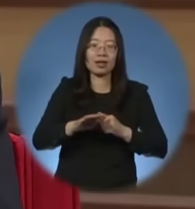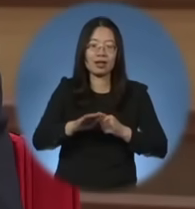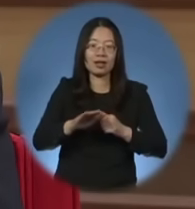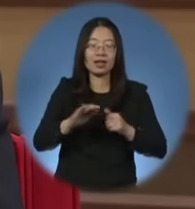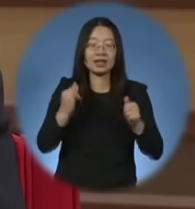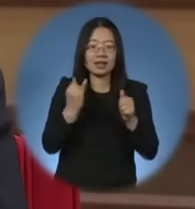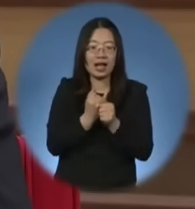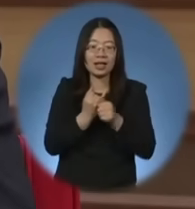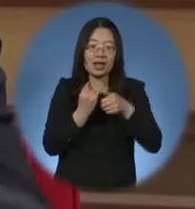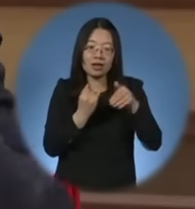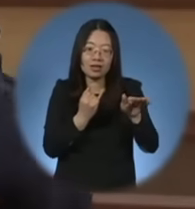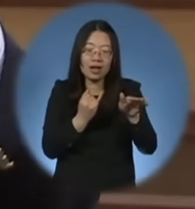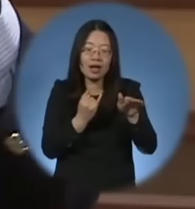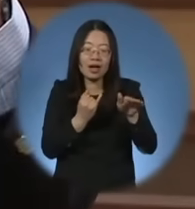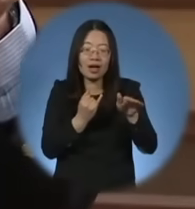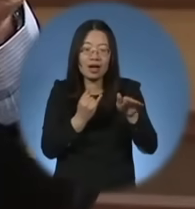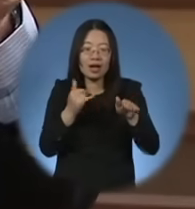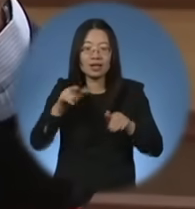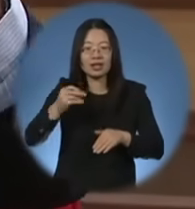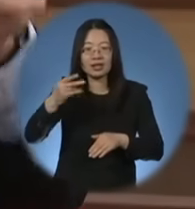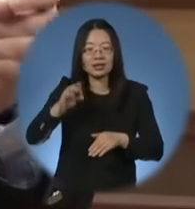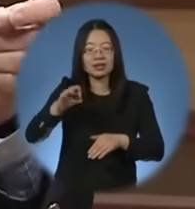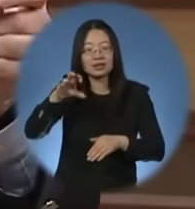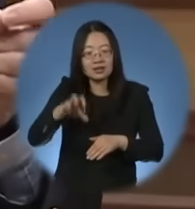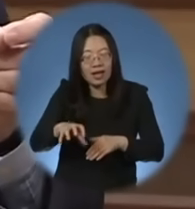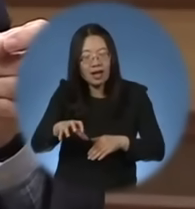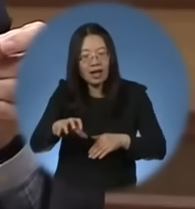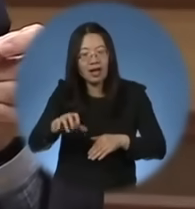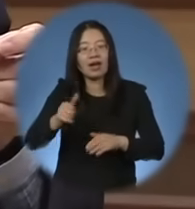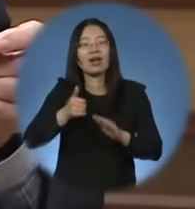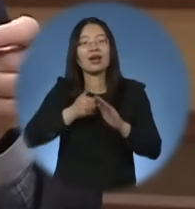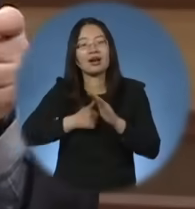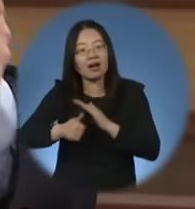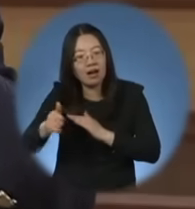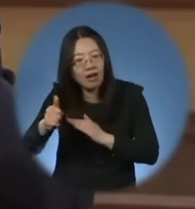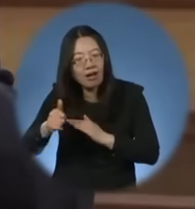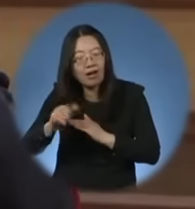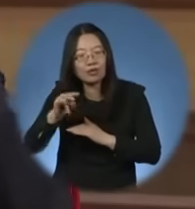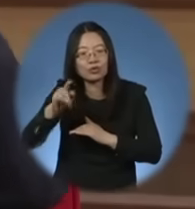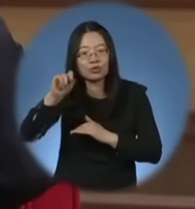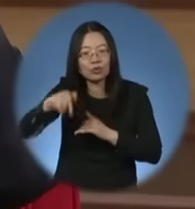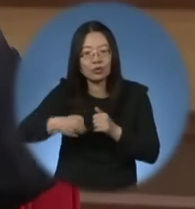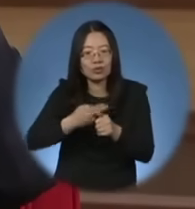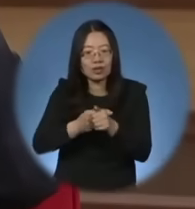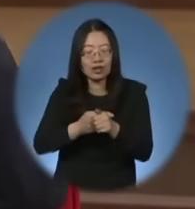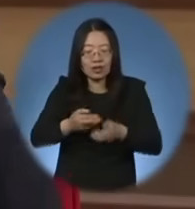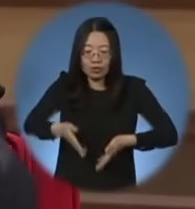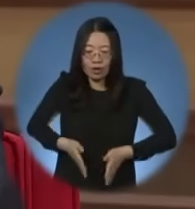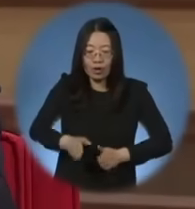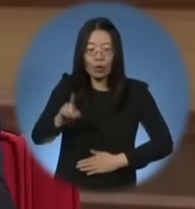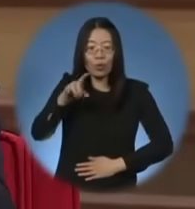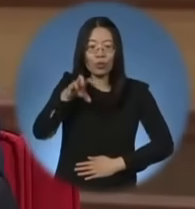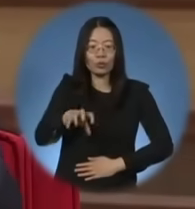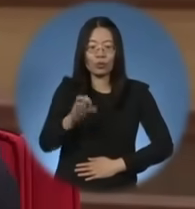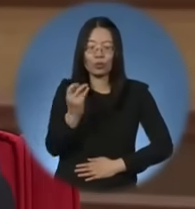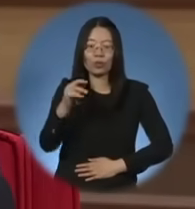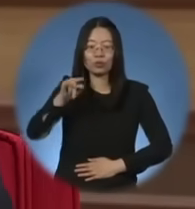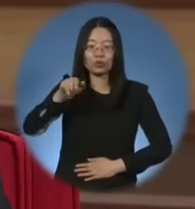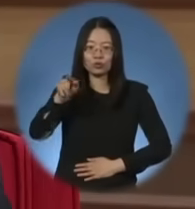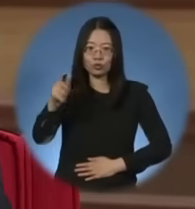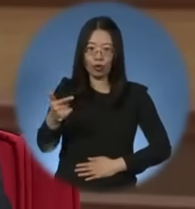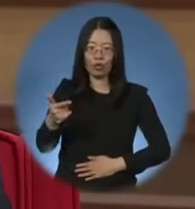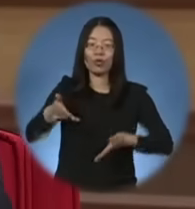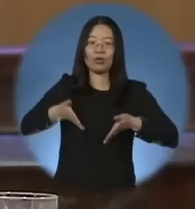장가 갈 때 강릉에 가셨습니다 아 그래요 또 열국 선생이 어디서 태어났죠